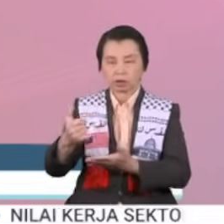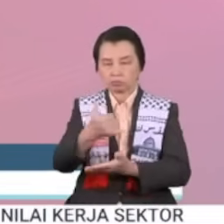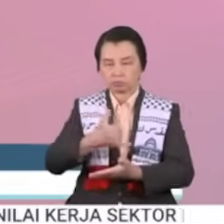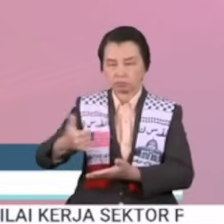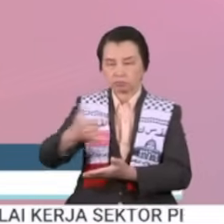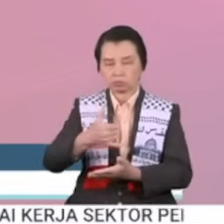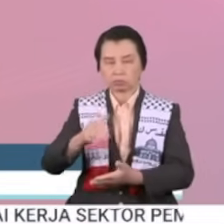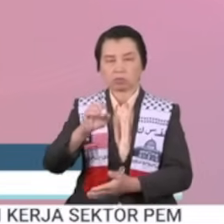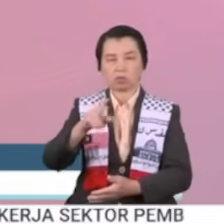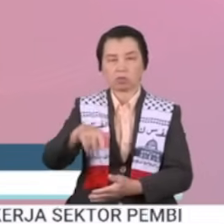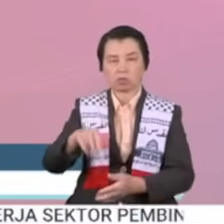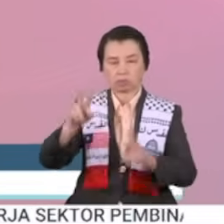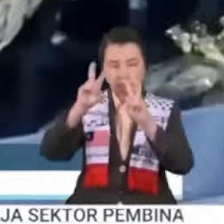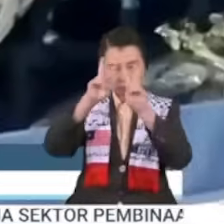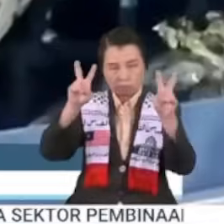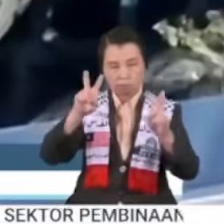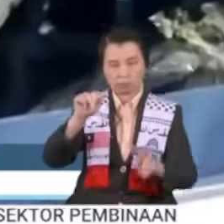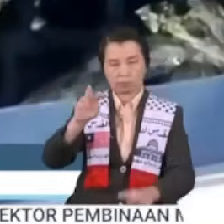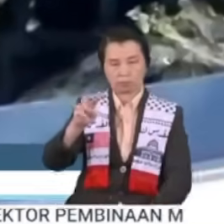op aman